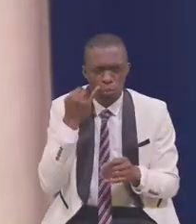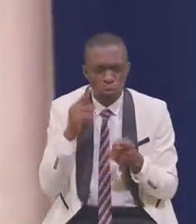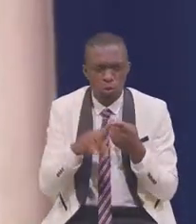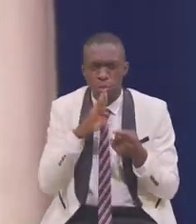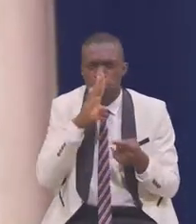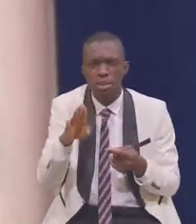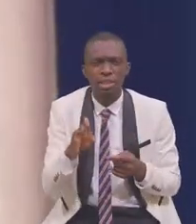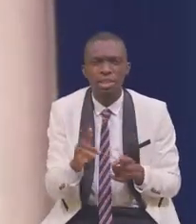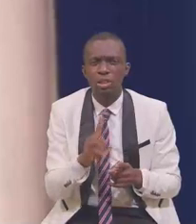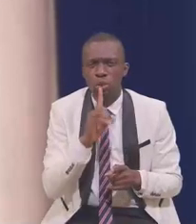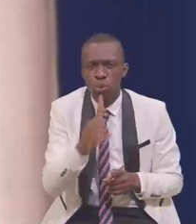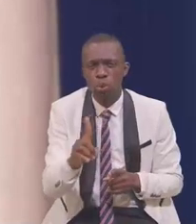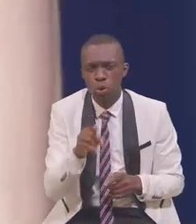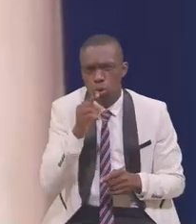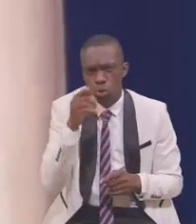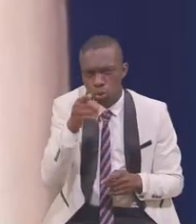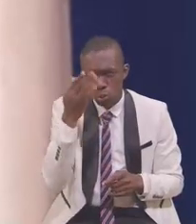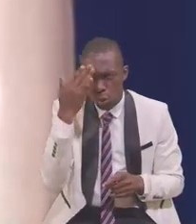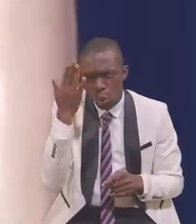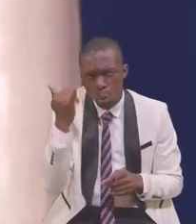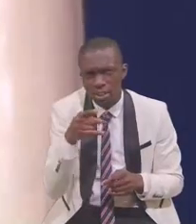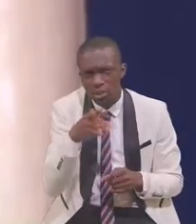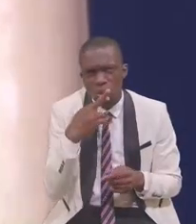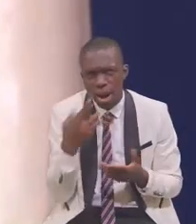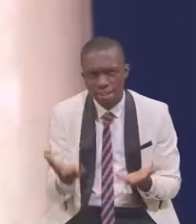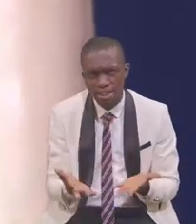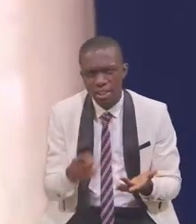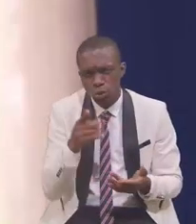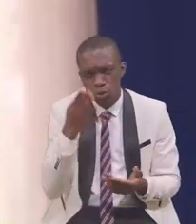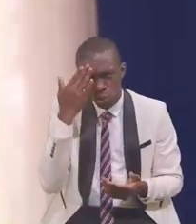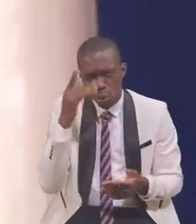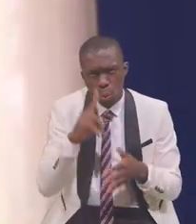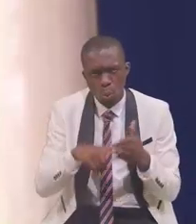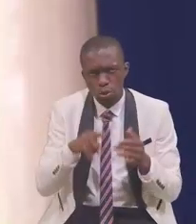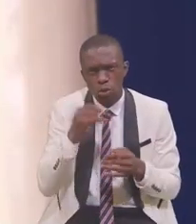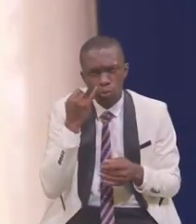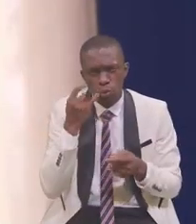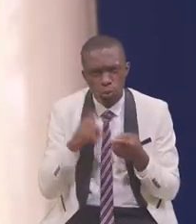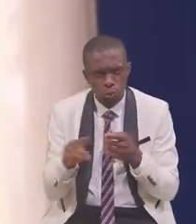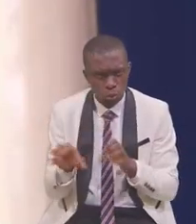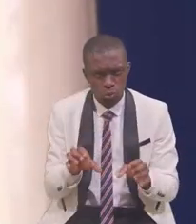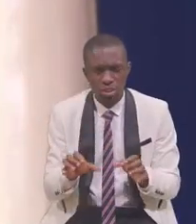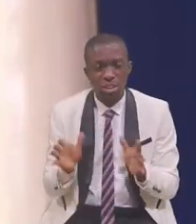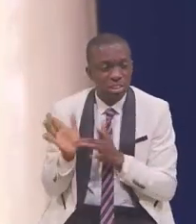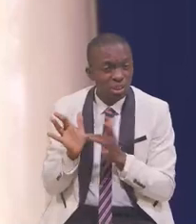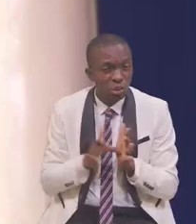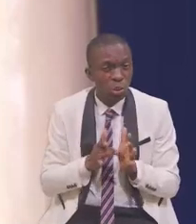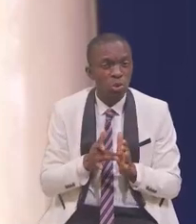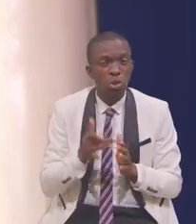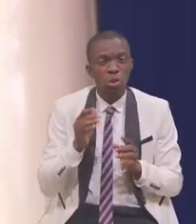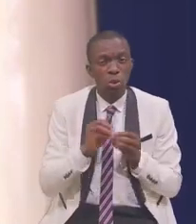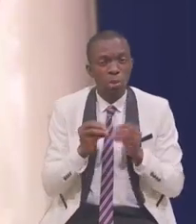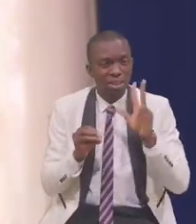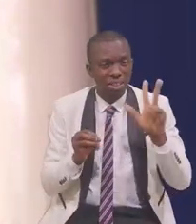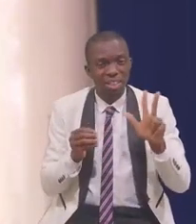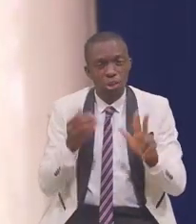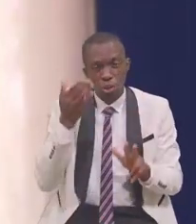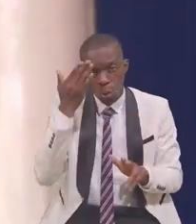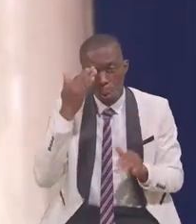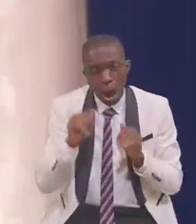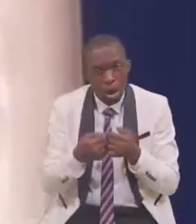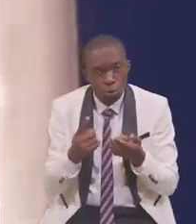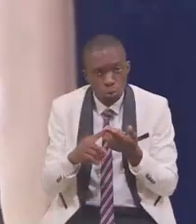pourquoi ce que vous devez faire. Trois, il savait comment faire cela pour plaire au Père. Il a utilisé